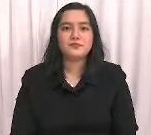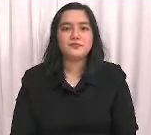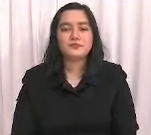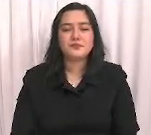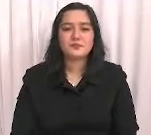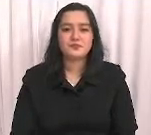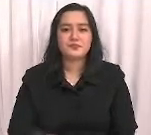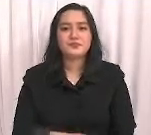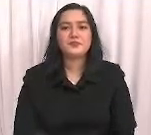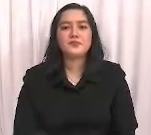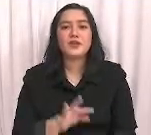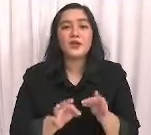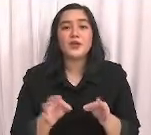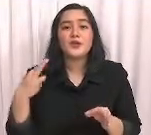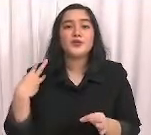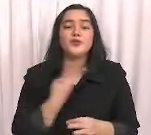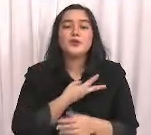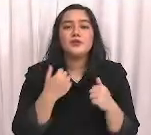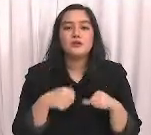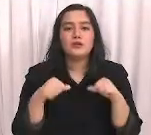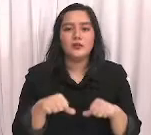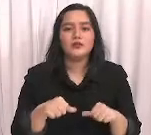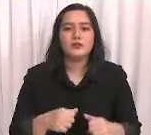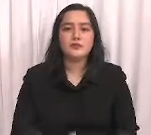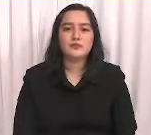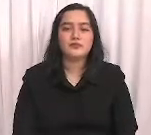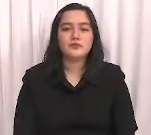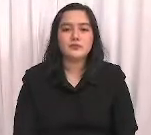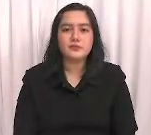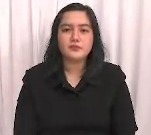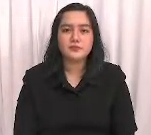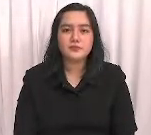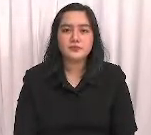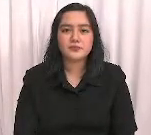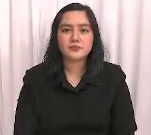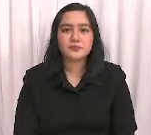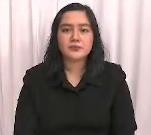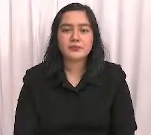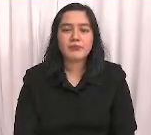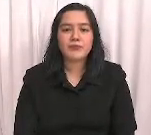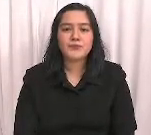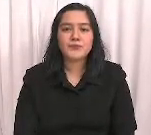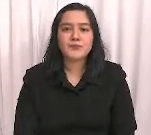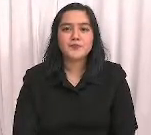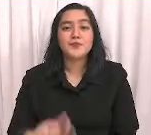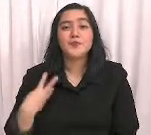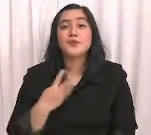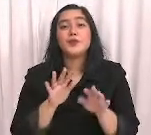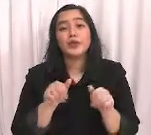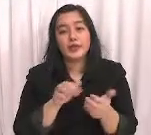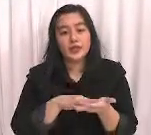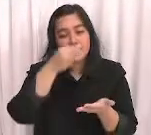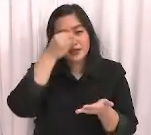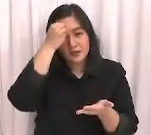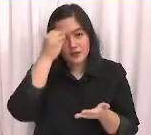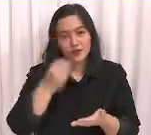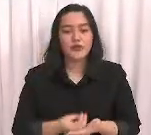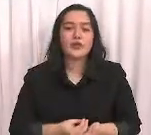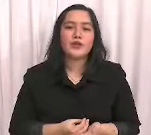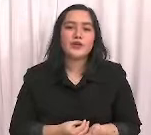pa ho natin yan mga kapatid, no? Eh makikita natin yung pagsisikap ng